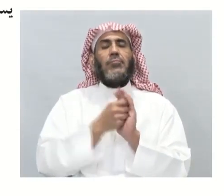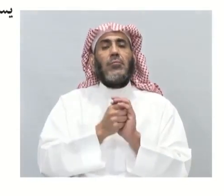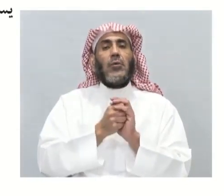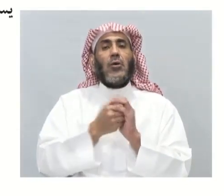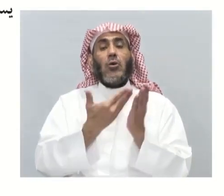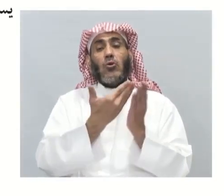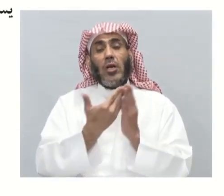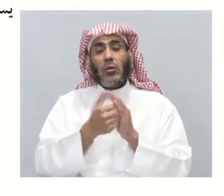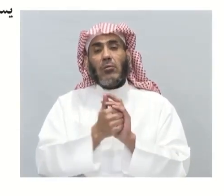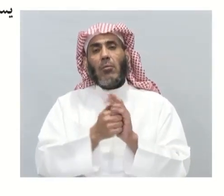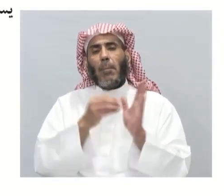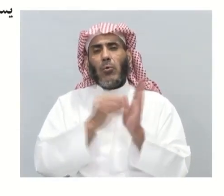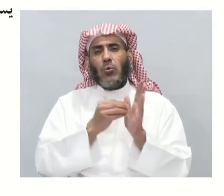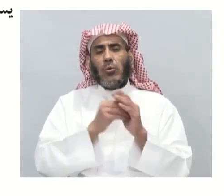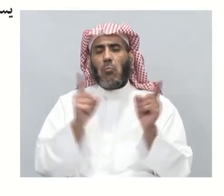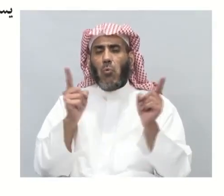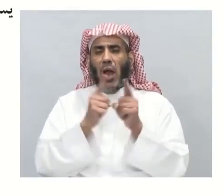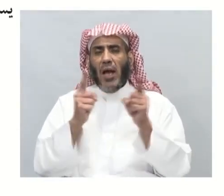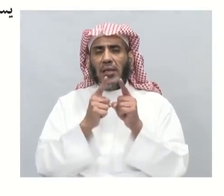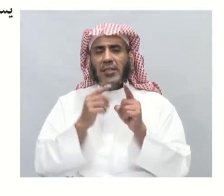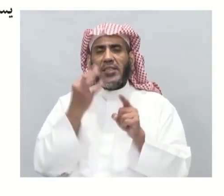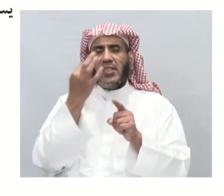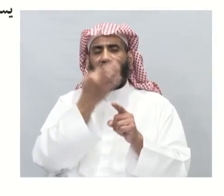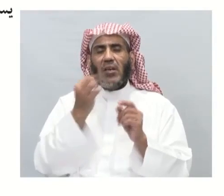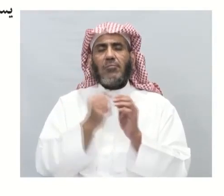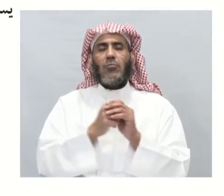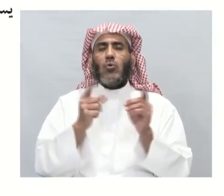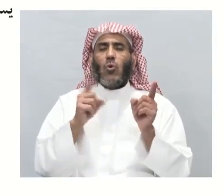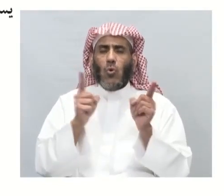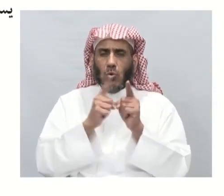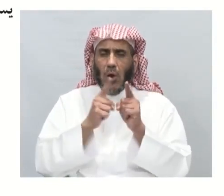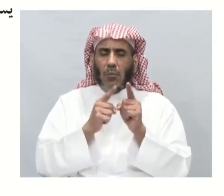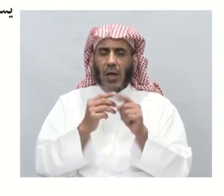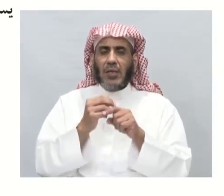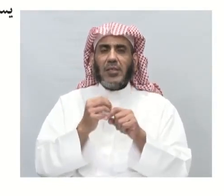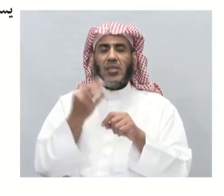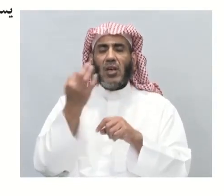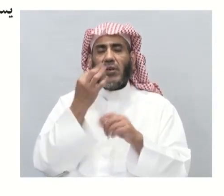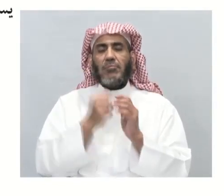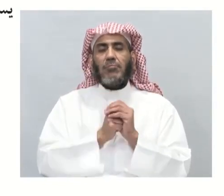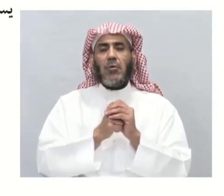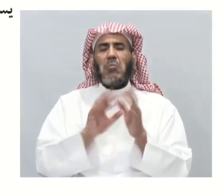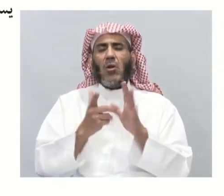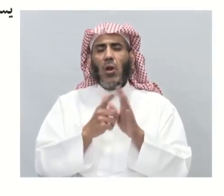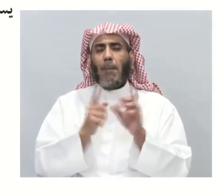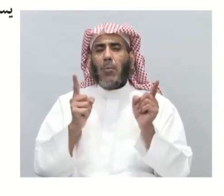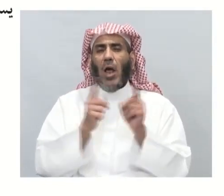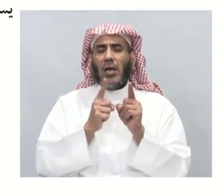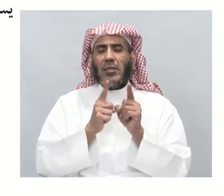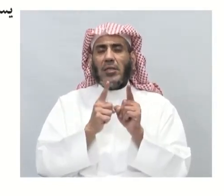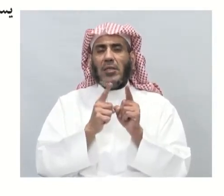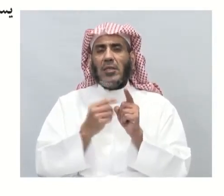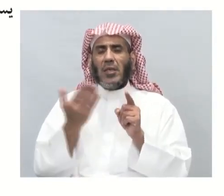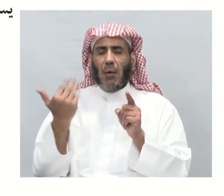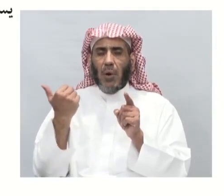يساعدك ايضا بوجود ملخص شفهي يساعدك ايضا بوجود ملخص شفهي اما ان يكون ه الملخص مثلا